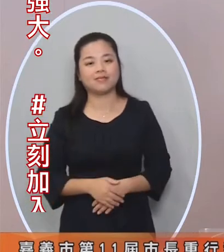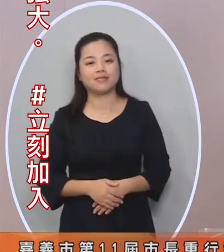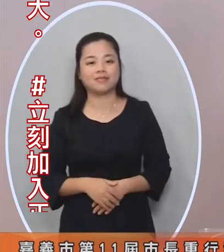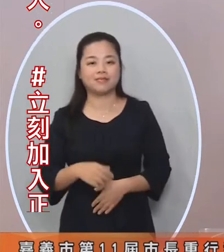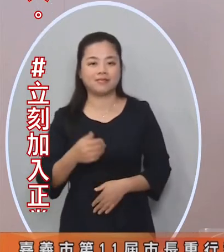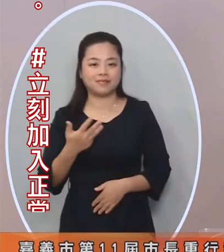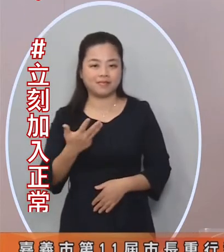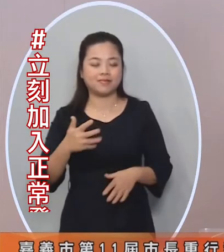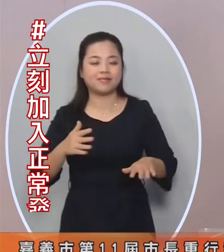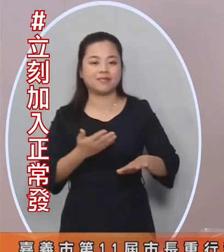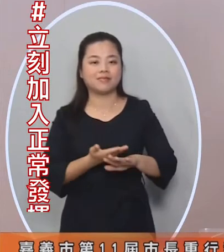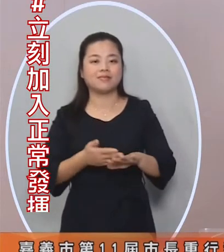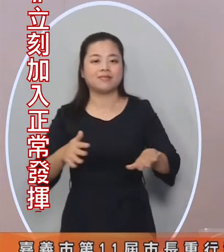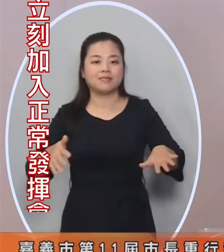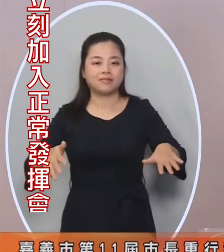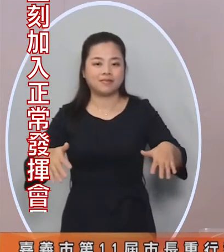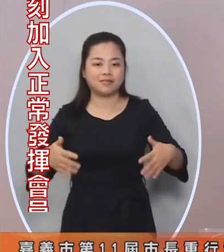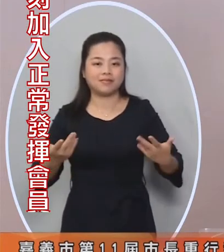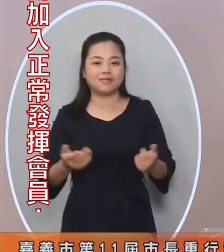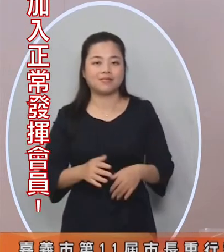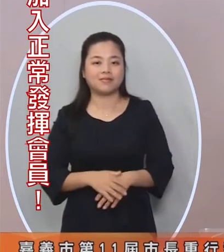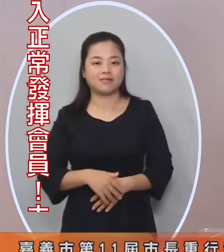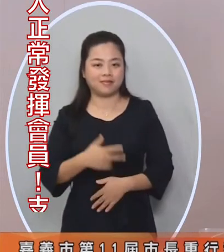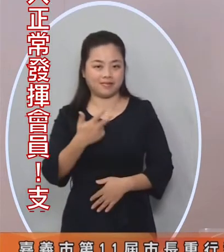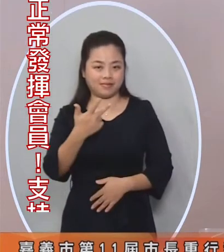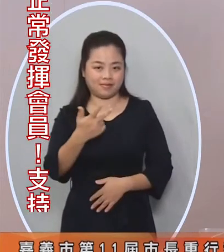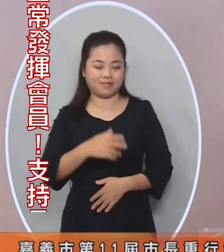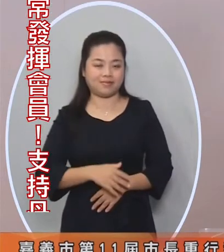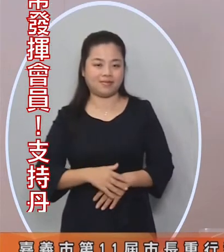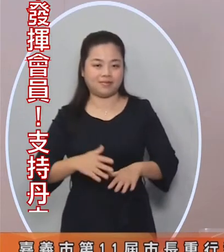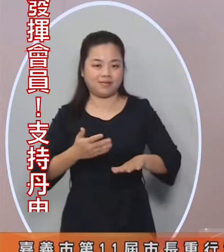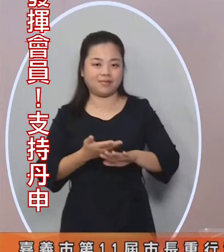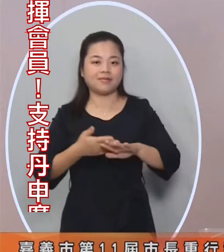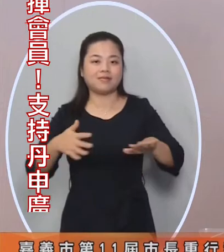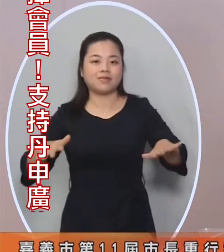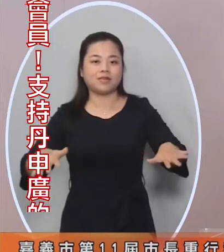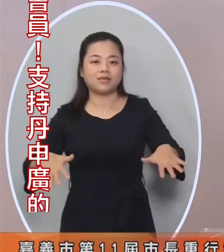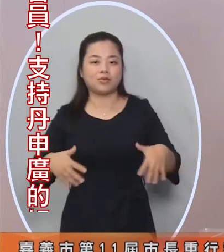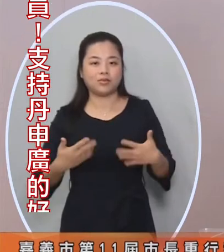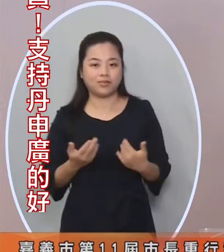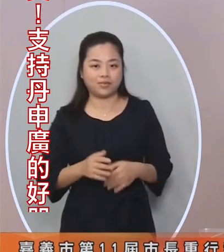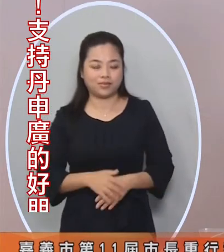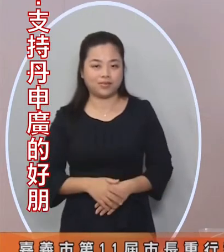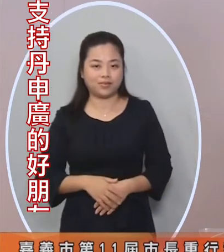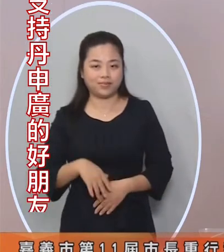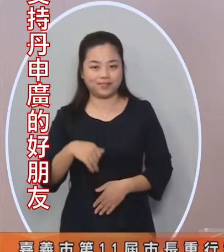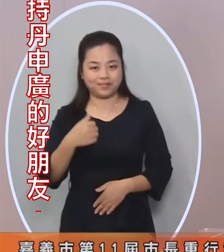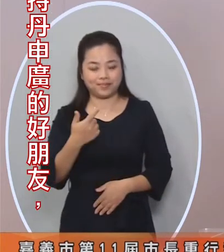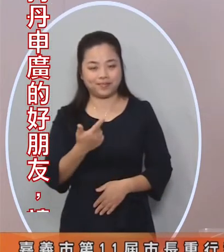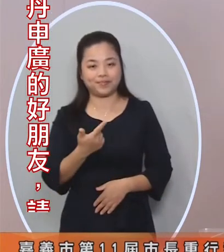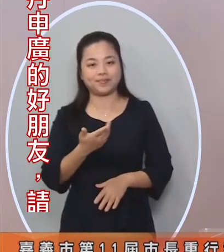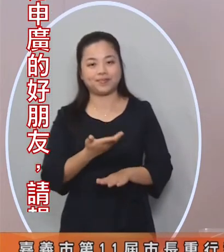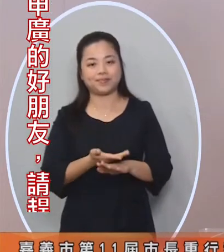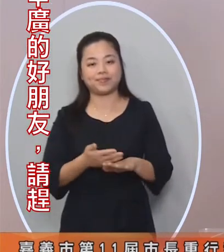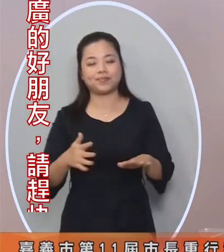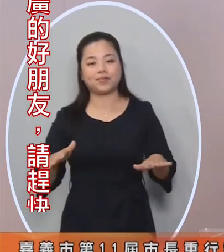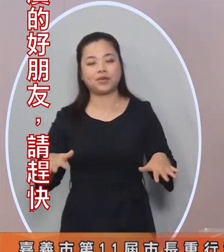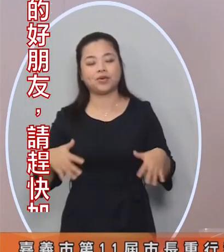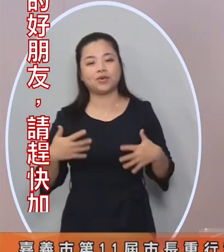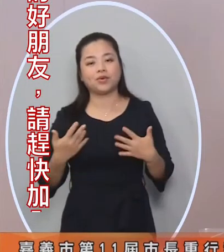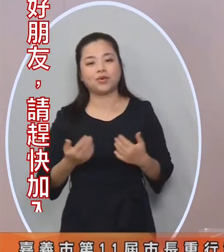八，放轻松。七，放轻松。六，放轻